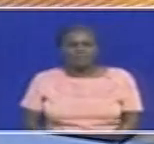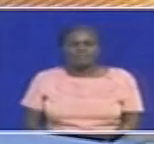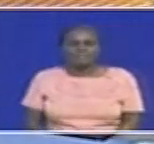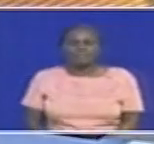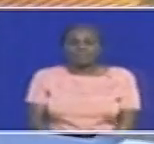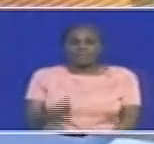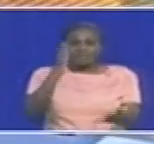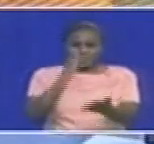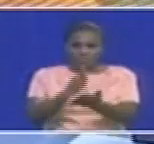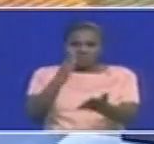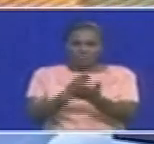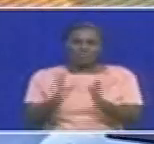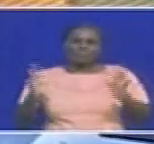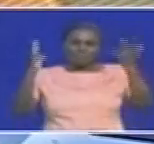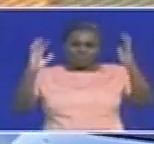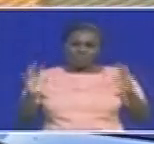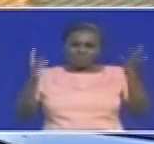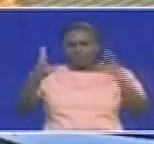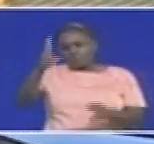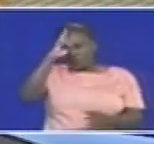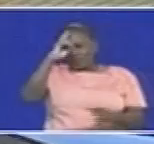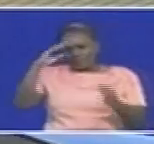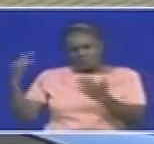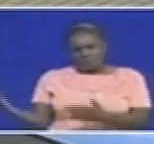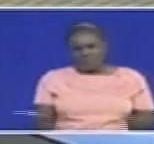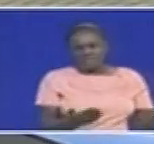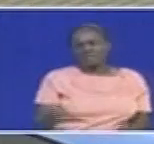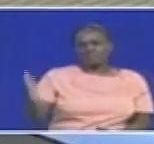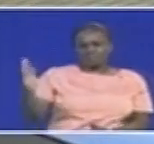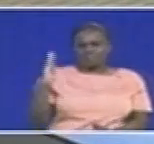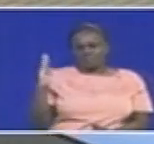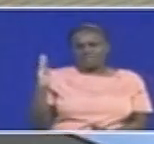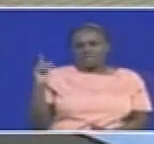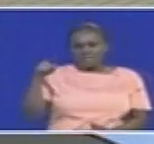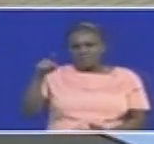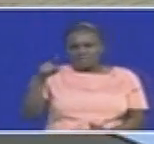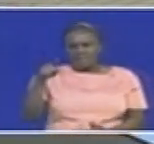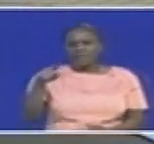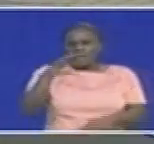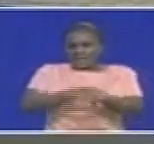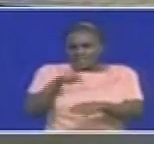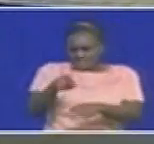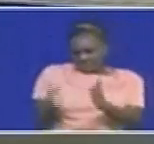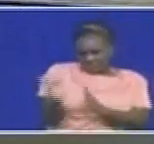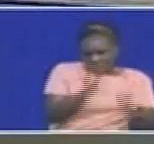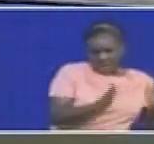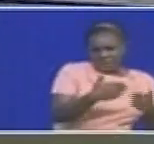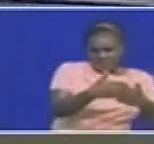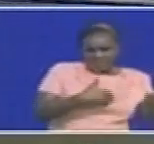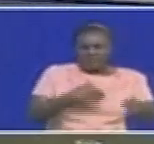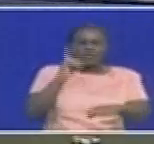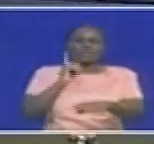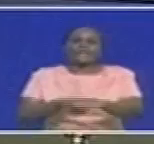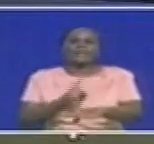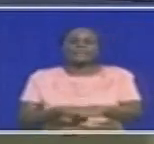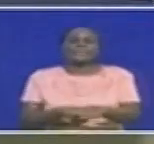Bila shaka ni kongole kwa maafisa wetu wa kulinda usalama kwa kuweza kufichua sakata hiyo ya silaha